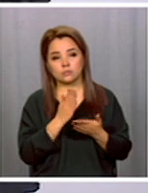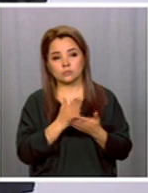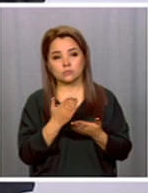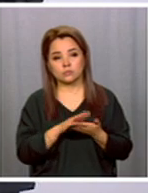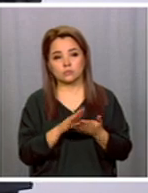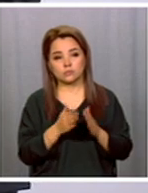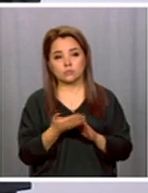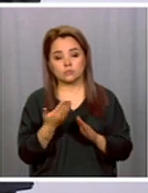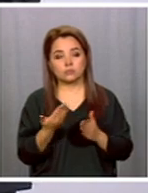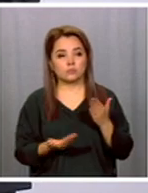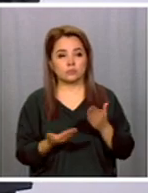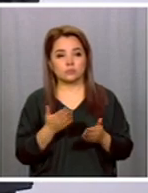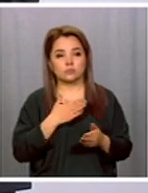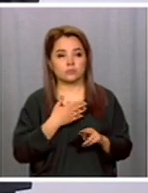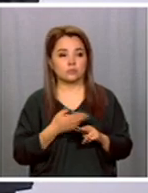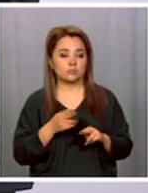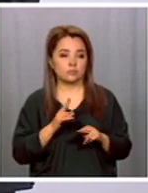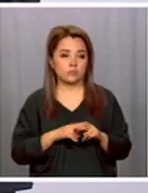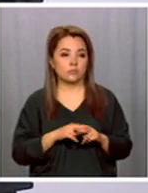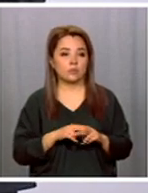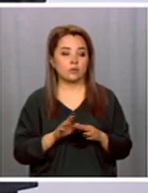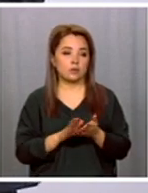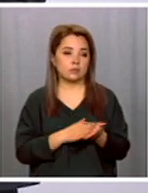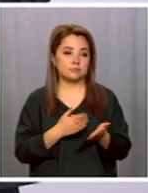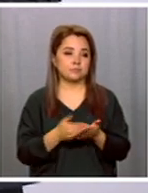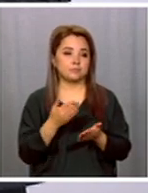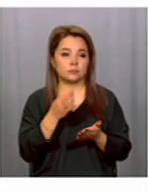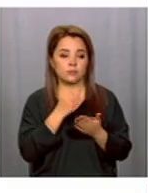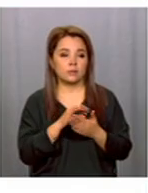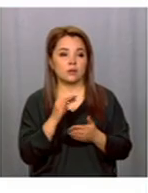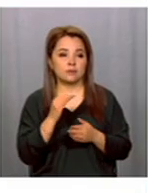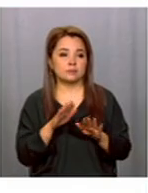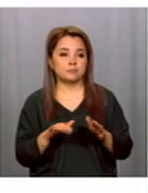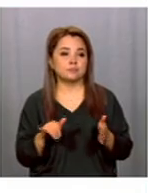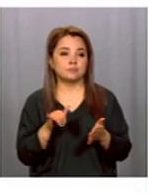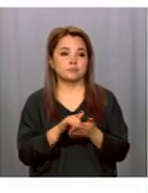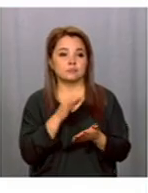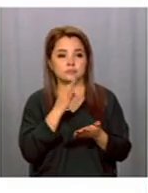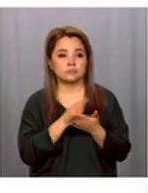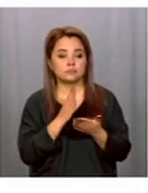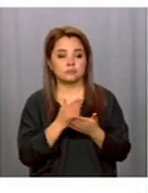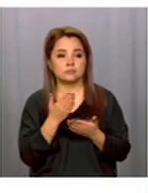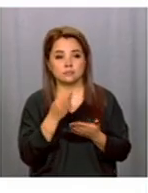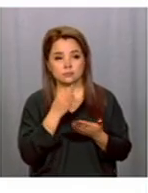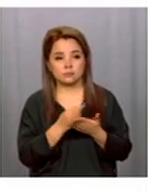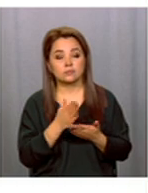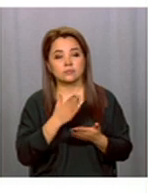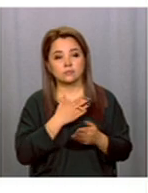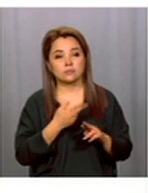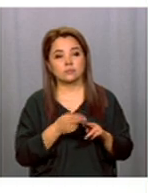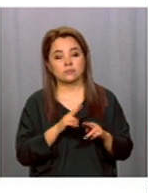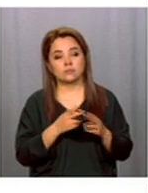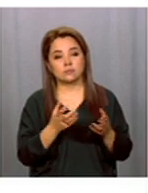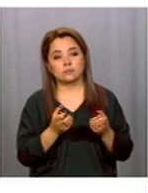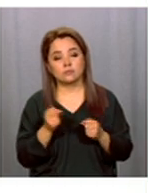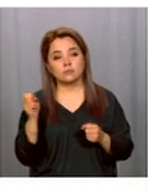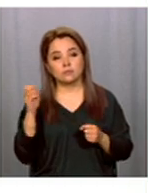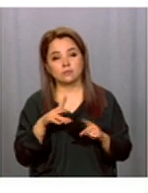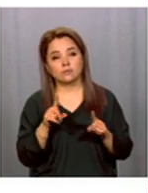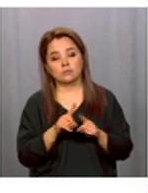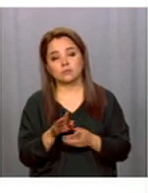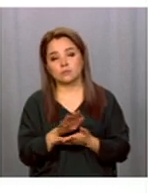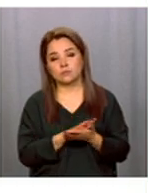егер де біз мына май шамымызды F-тің үстіне қойсақша, F-тің үстіне қойсақ, онда біздің алынған сәулелеріміз